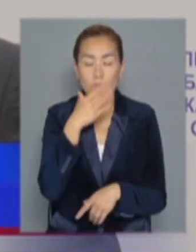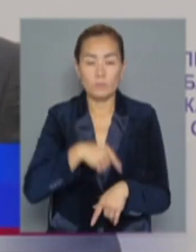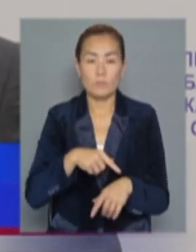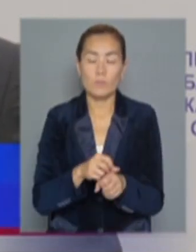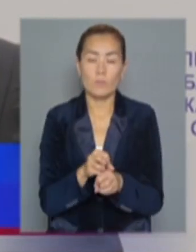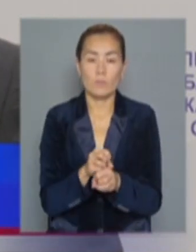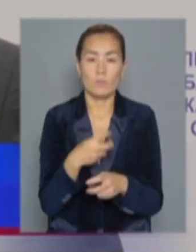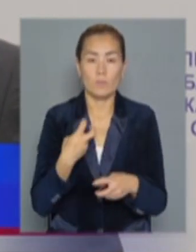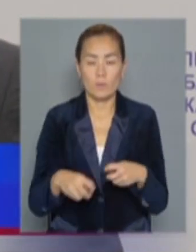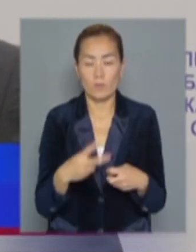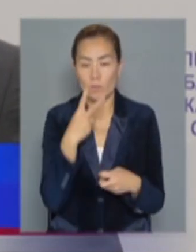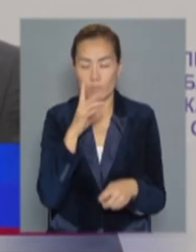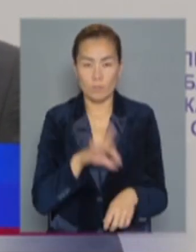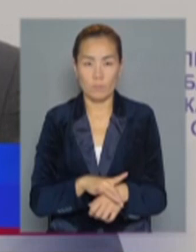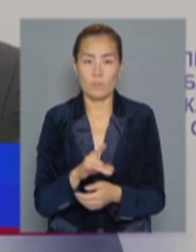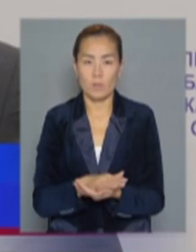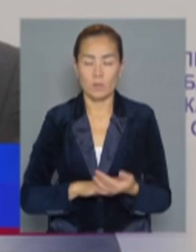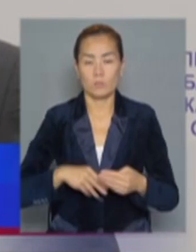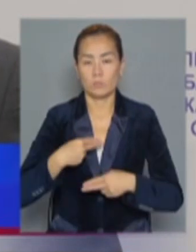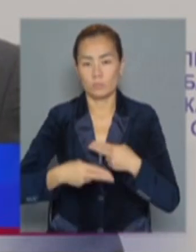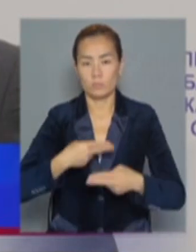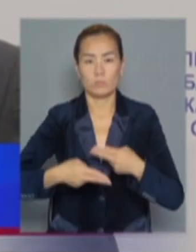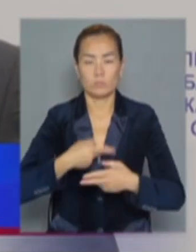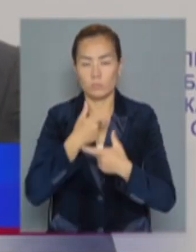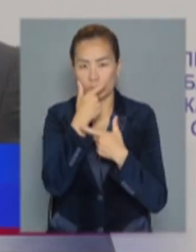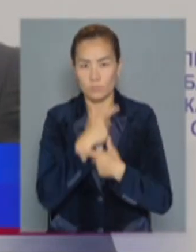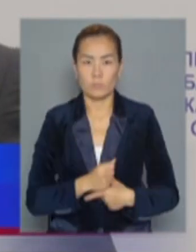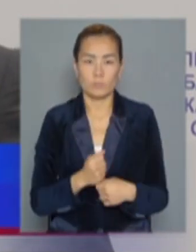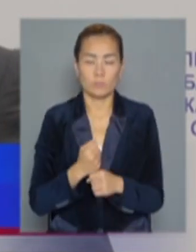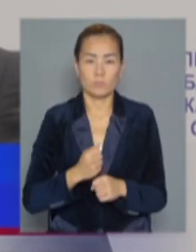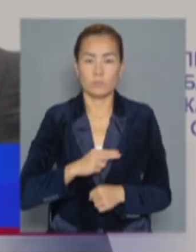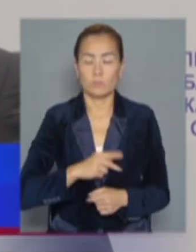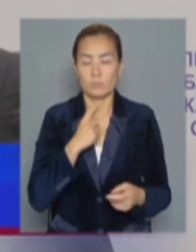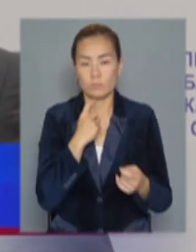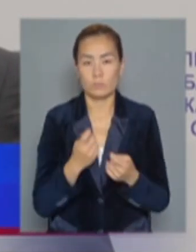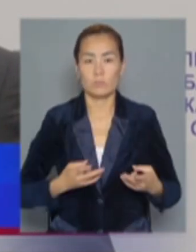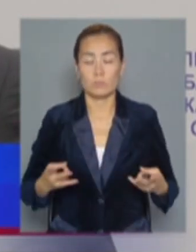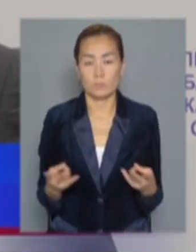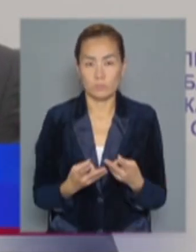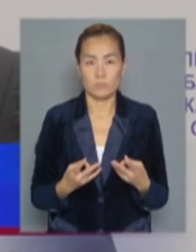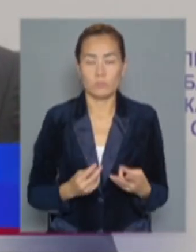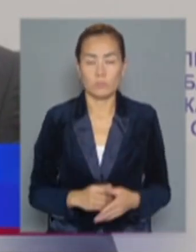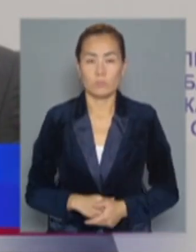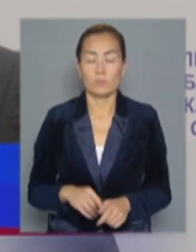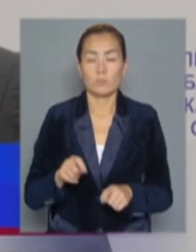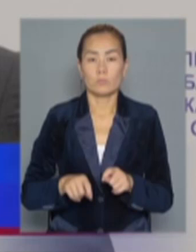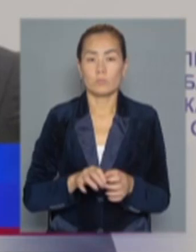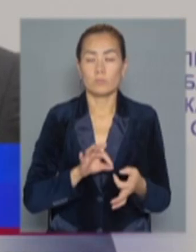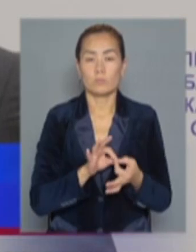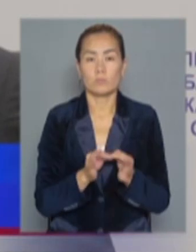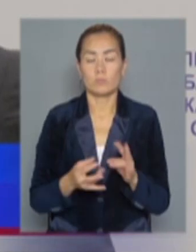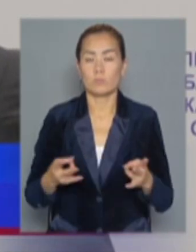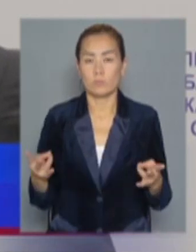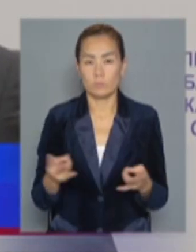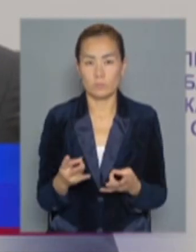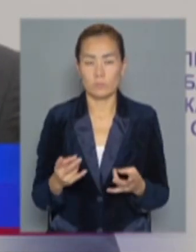сол утечканы немесе жауып, кранды жауып, болдырмау жұмыстарын жүргізгеннен кейін ғана барып, тексеріп, рұқсат бергеннен